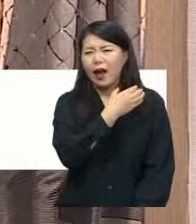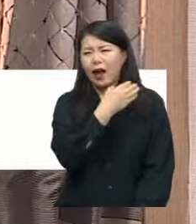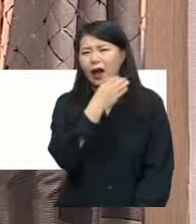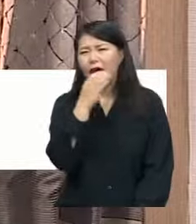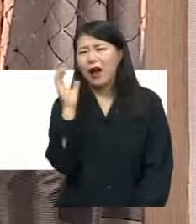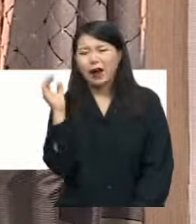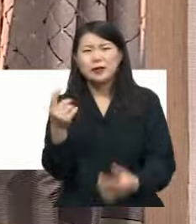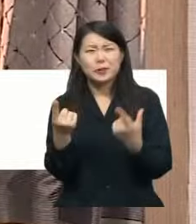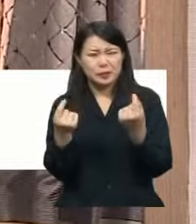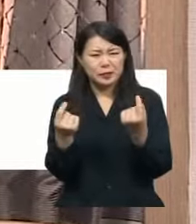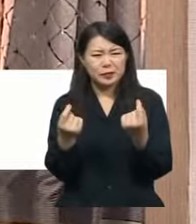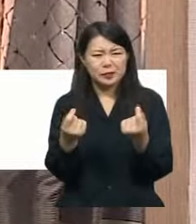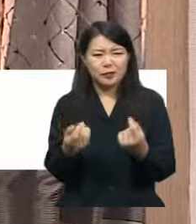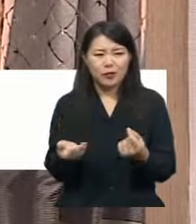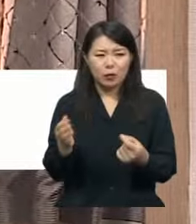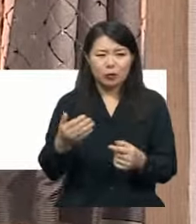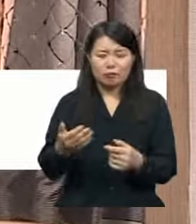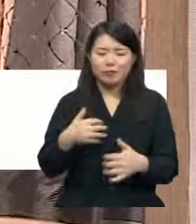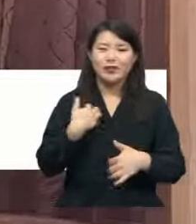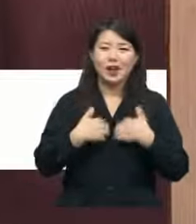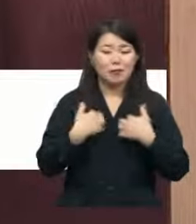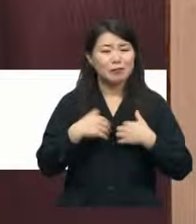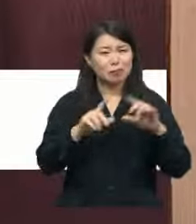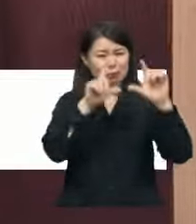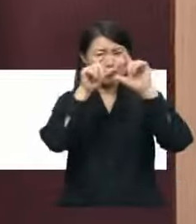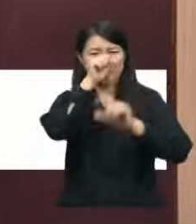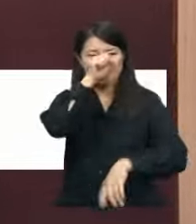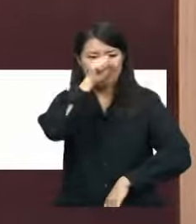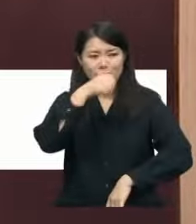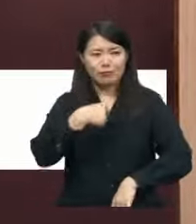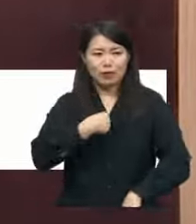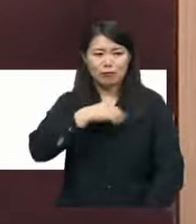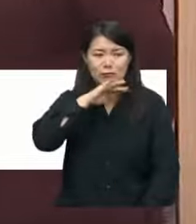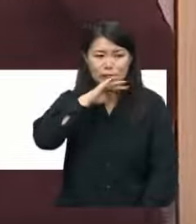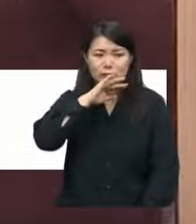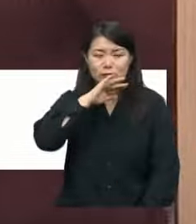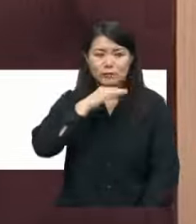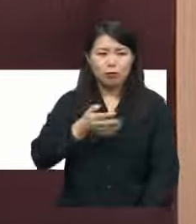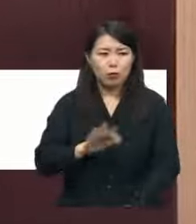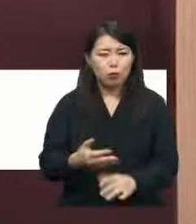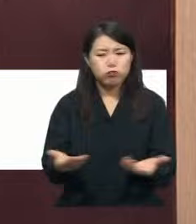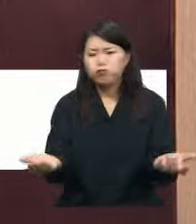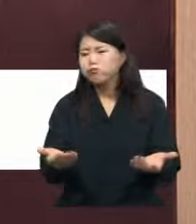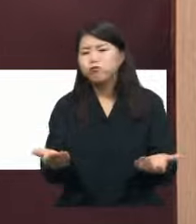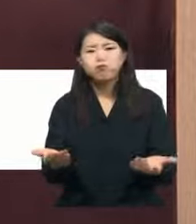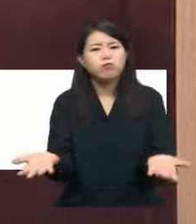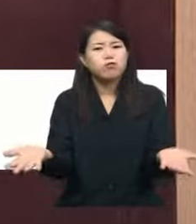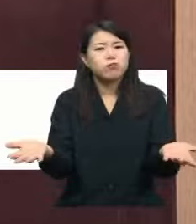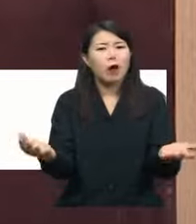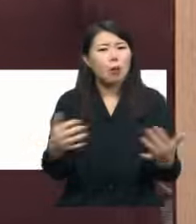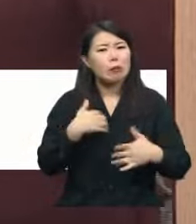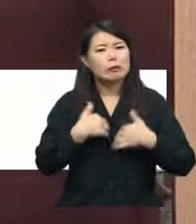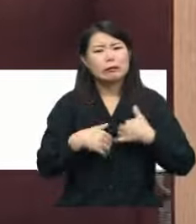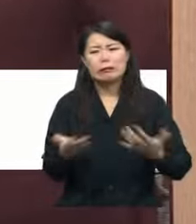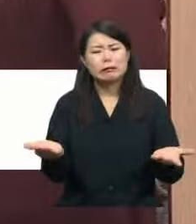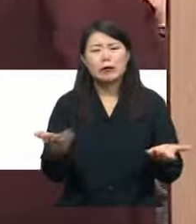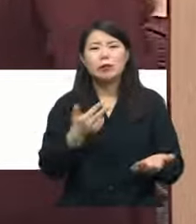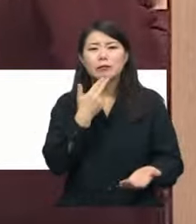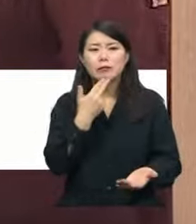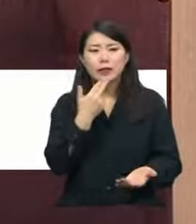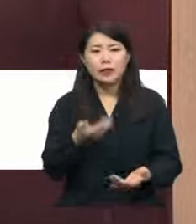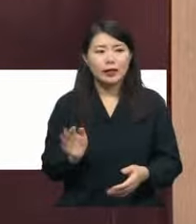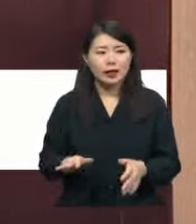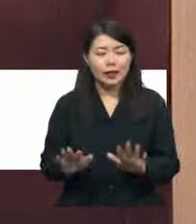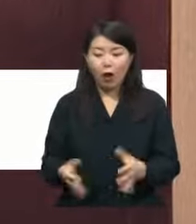아닙니까? 그동안 뭐 즐겁게 살아야죠. 우리 나이에 뭐 어디 가서 할 일도 없고 또 즐거울 일이 없지 않습니까? 그런데